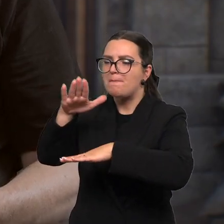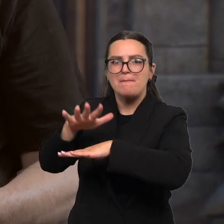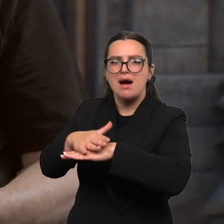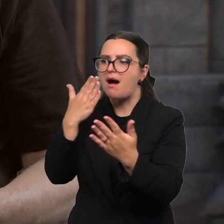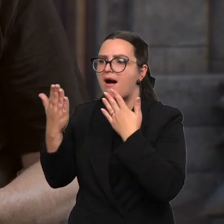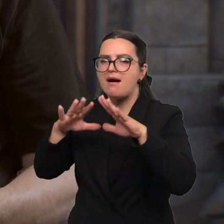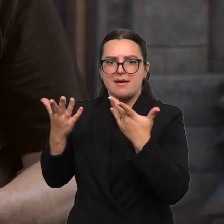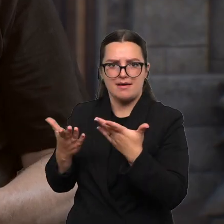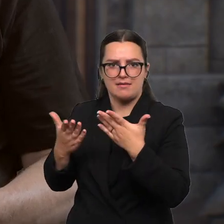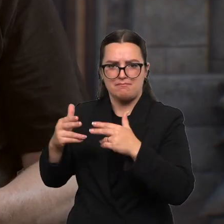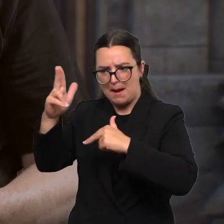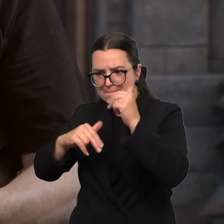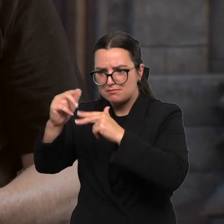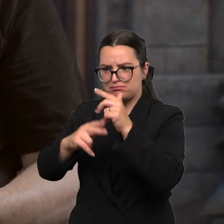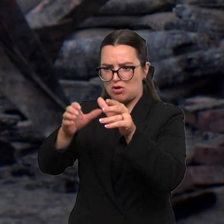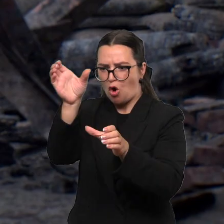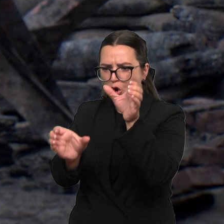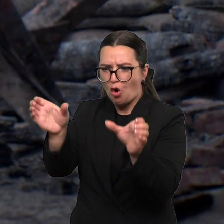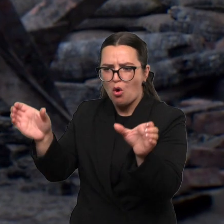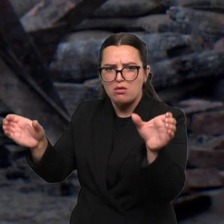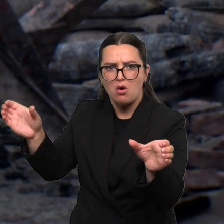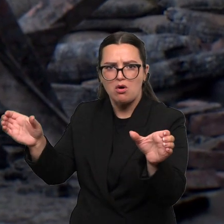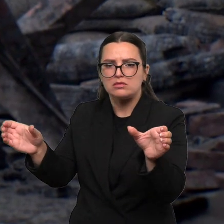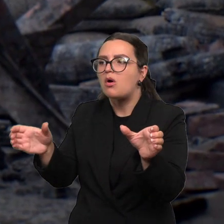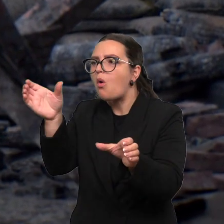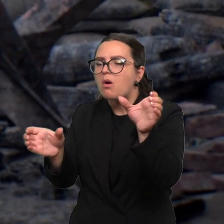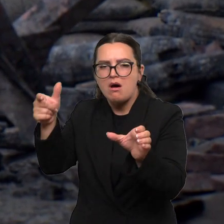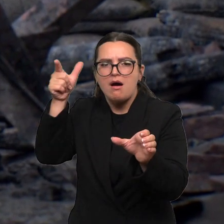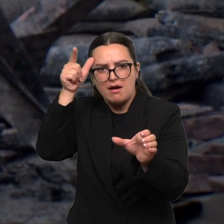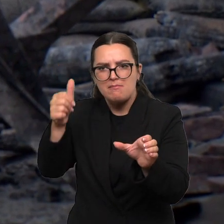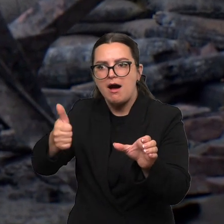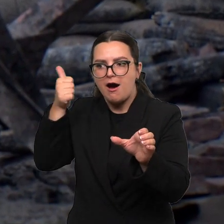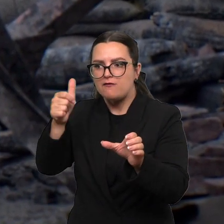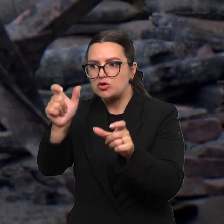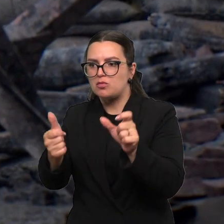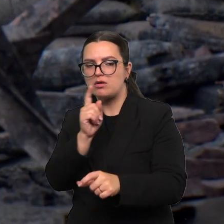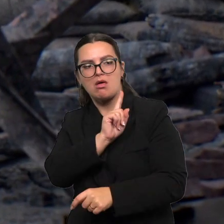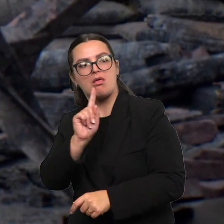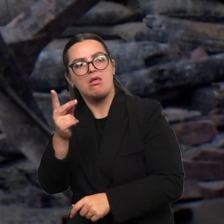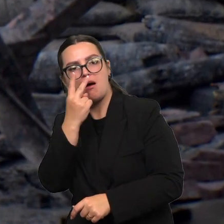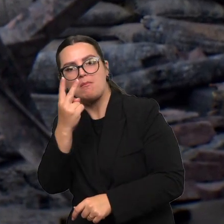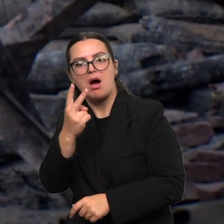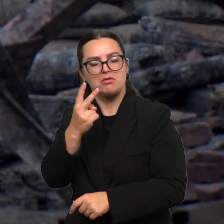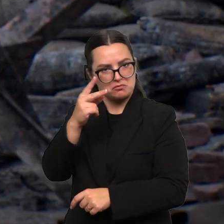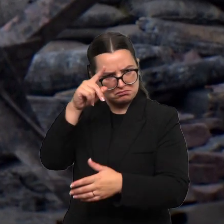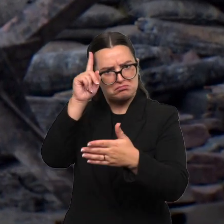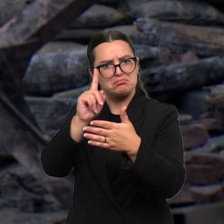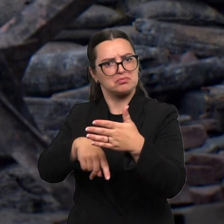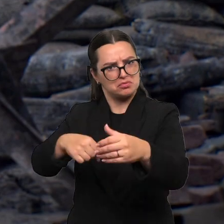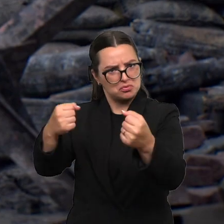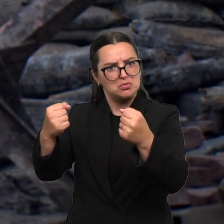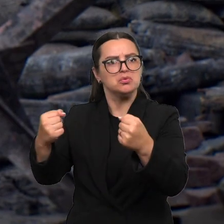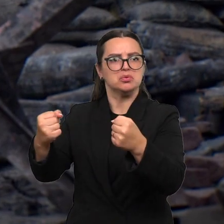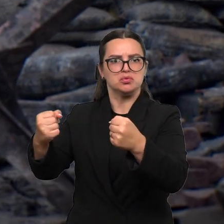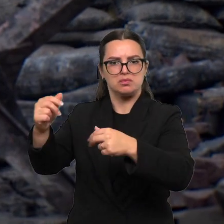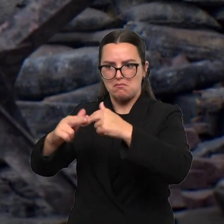fiziniai pastatai su marmuriniam kolonom, čia neatsitiktinai tam, kad įkvėpti žmonėm pasitikėjimo pačia sistema, kad sveikas daiktas